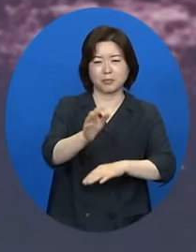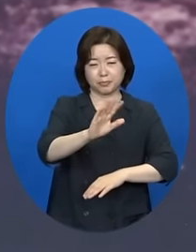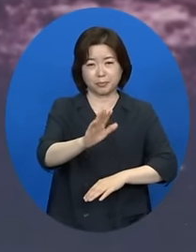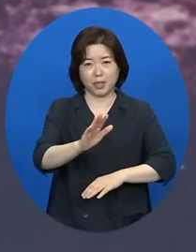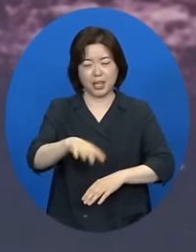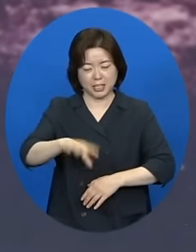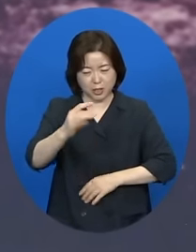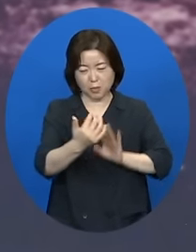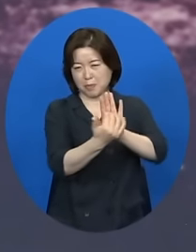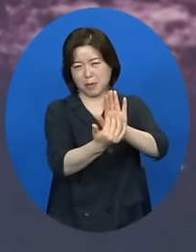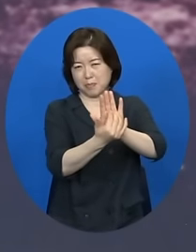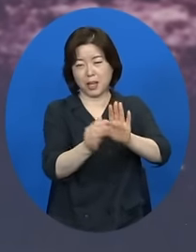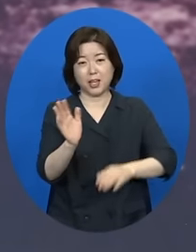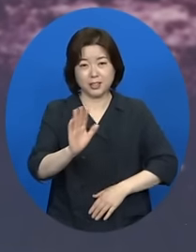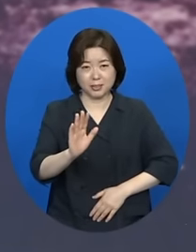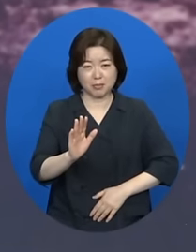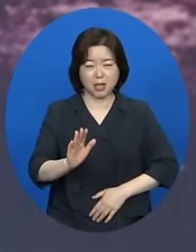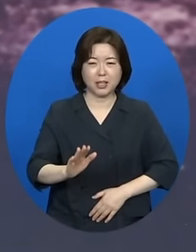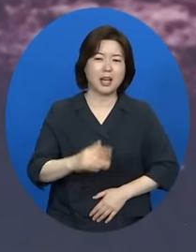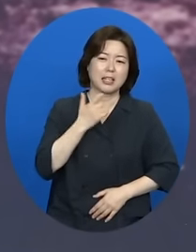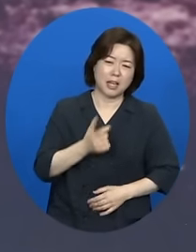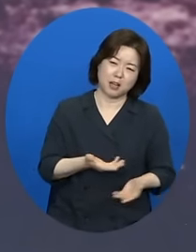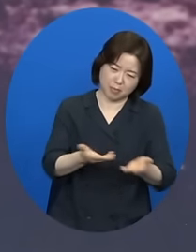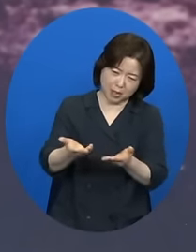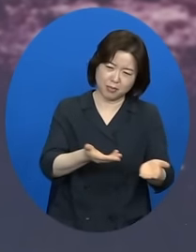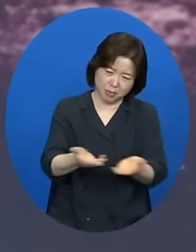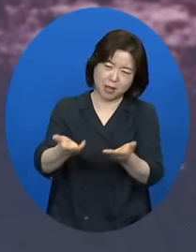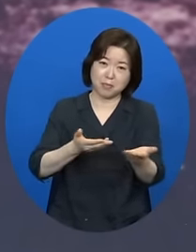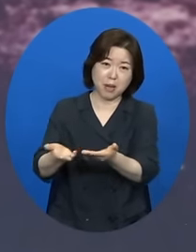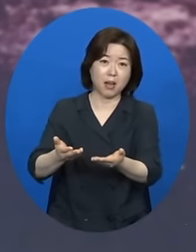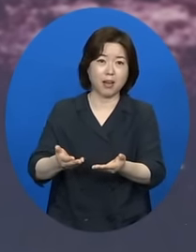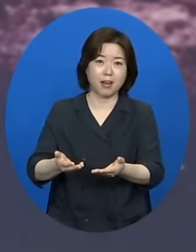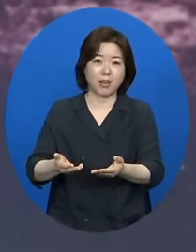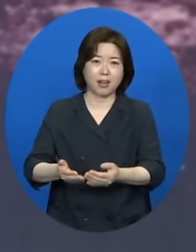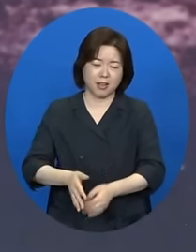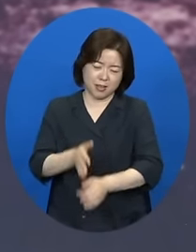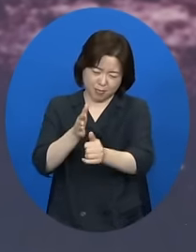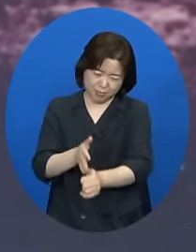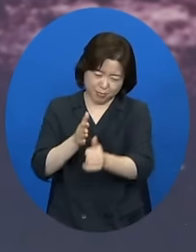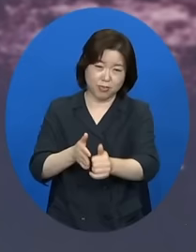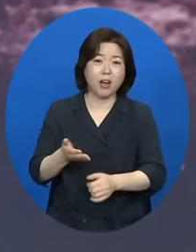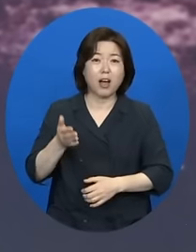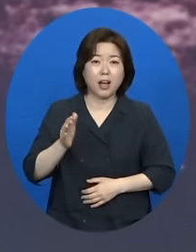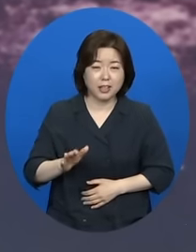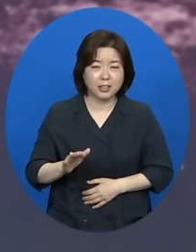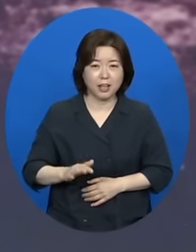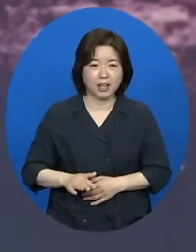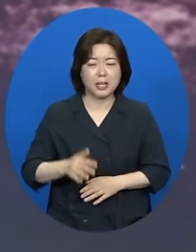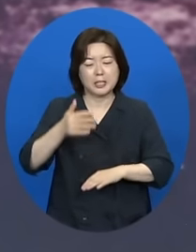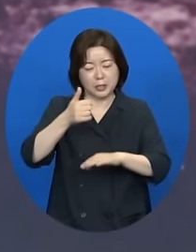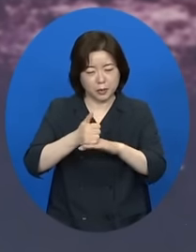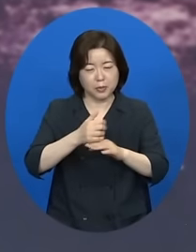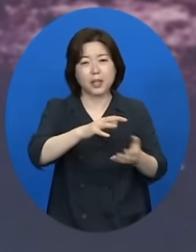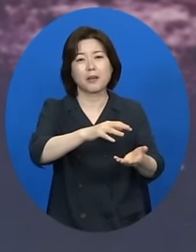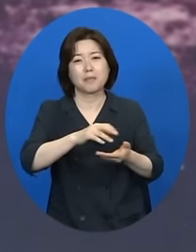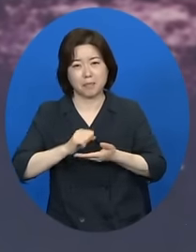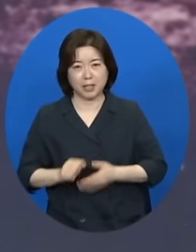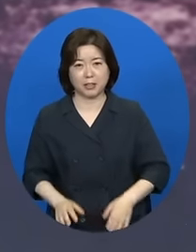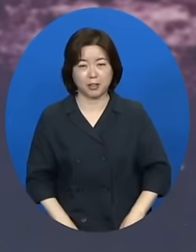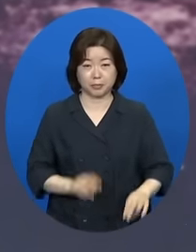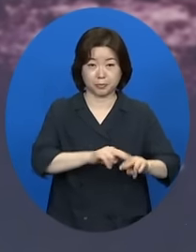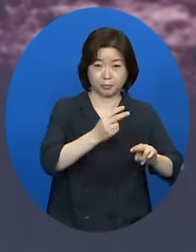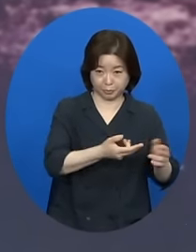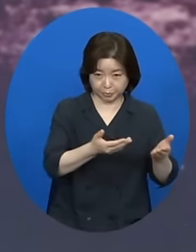처음에는 안 받겠다고 하죠. 그러니까 계속 야곱이, 아닙니다 형님 받으셔야 됩니다, 강권하니까 받아요. 여러분, 선물을 드릴